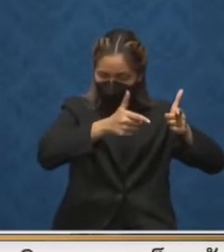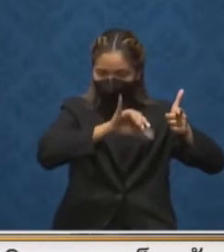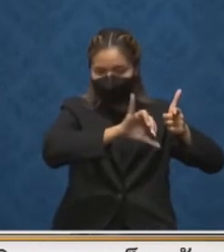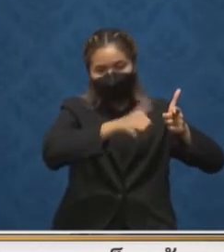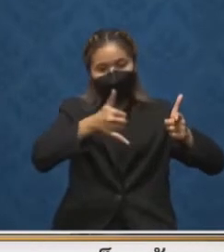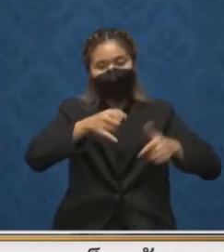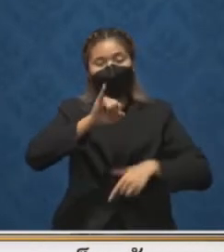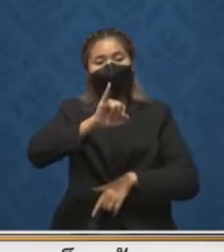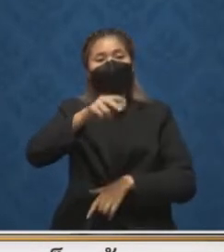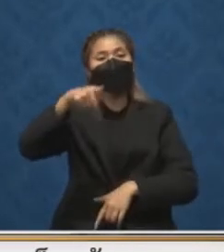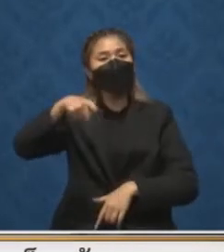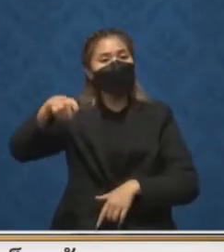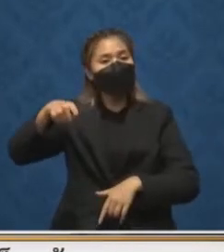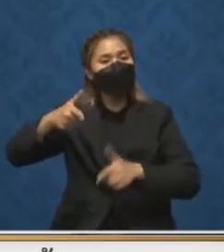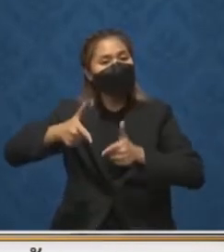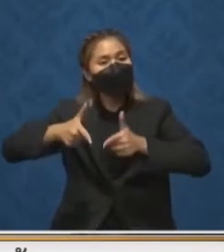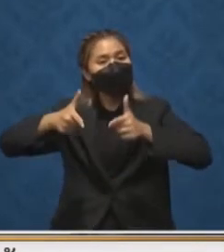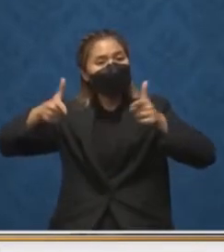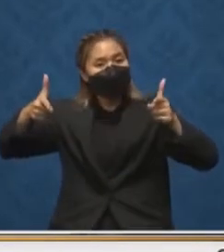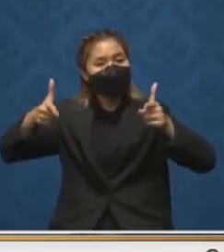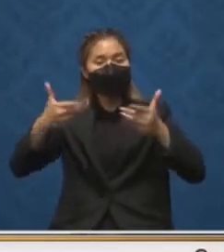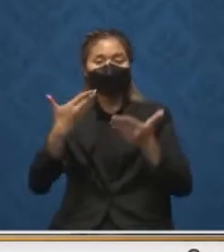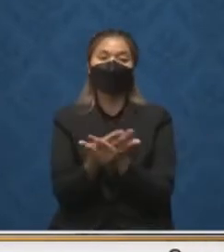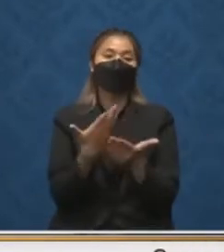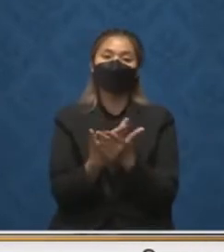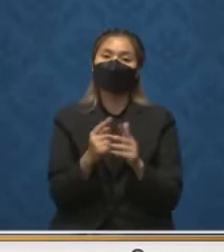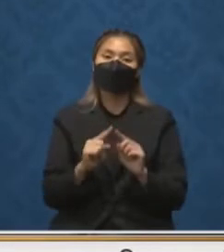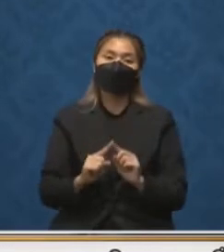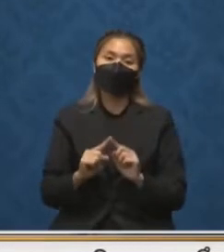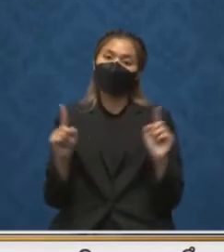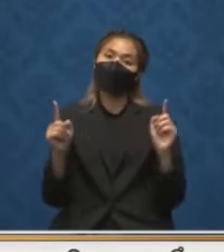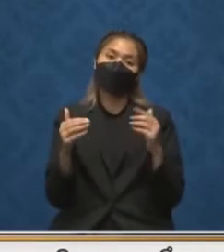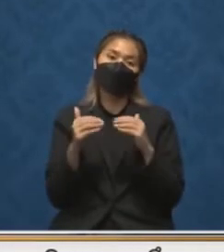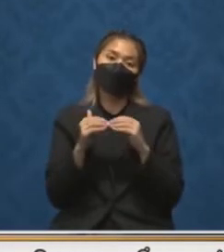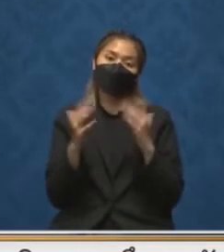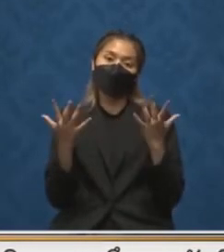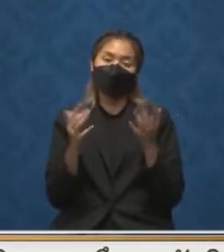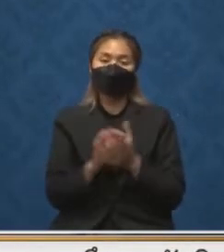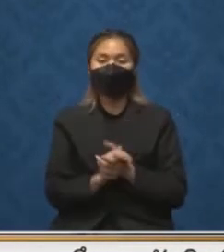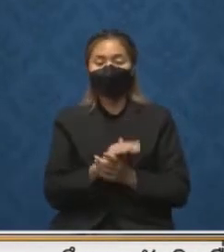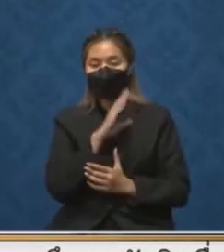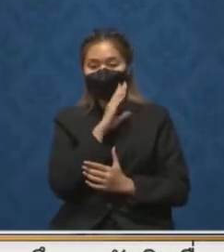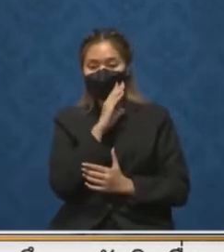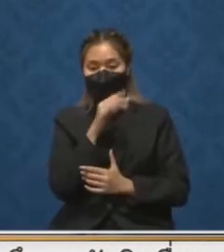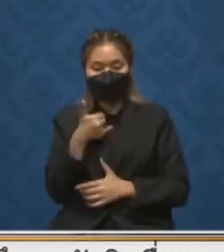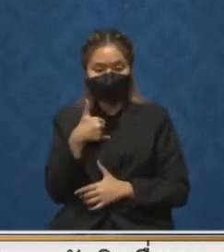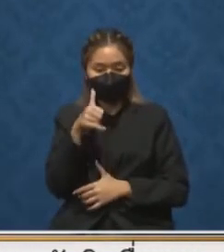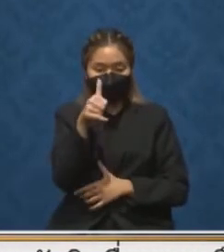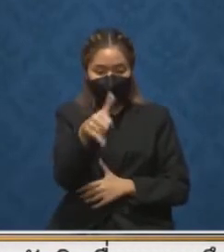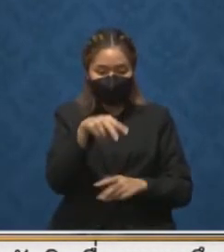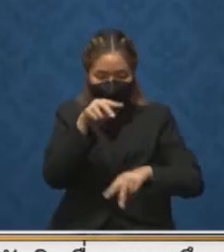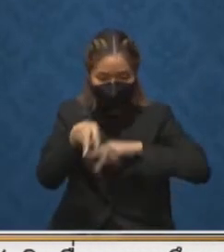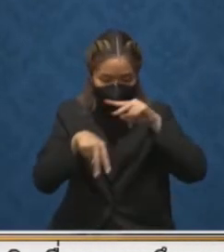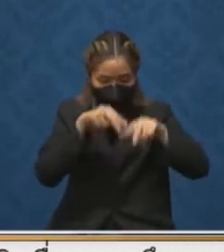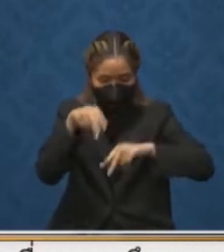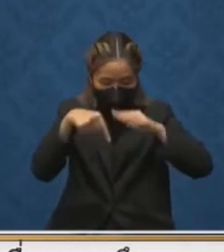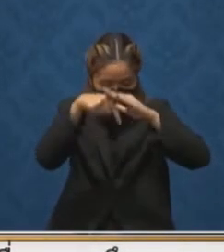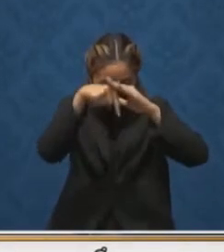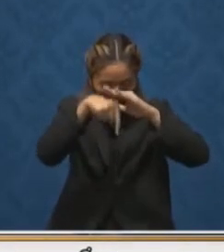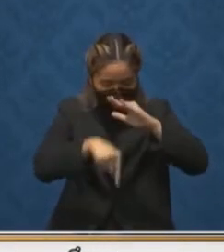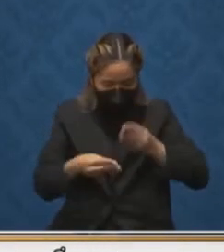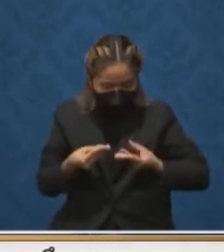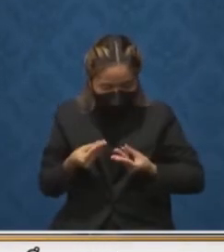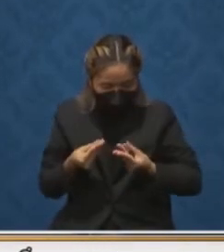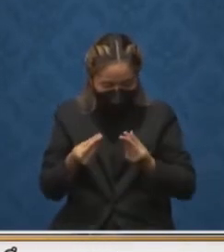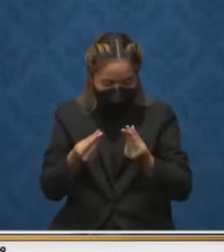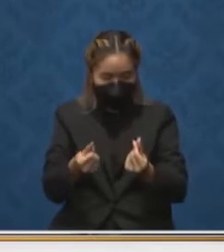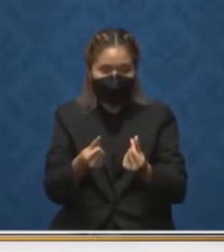ลงใหญ่หน่อยก็ไมเทากันอีกตรนี้ผมคิดวาถ้าเรายไมได้ตรวจสอบลงลึกในประเดเหล่านี้เราอาจจะได